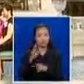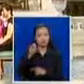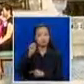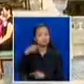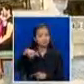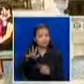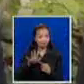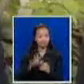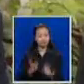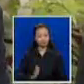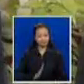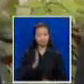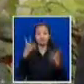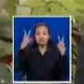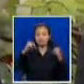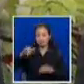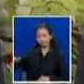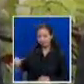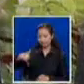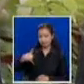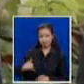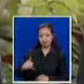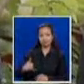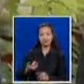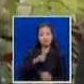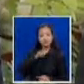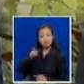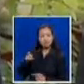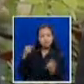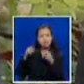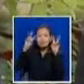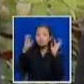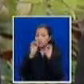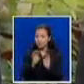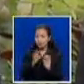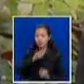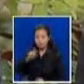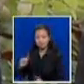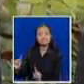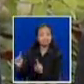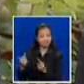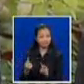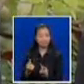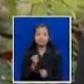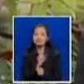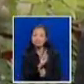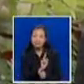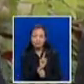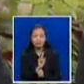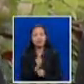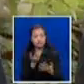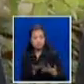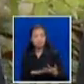รัฐมนตรีนะครับมาตอบคำถามเกี่ยวกับเรื่องของครูนะครับว่าเราจะทำไงที่จะยกคุณภาพมาตรฐานชีวิตของครูให้ดี